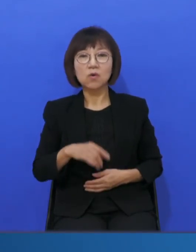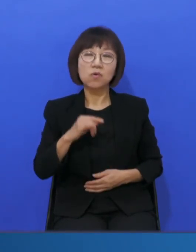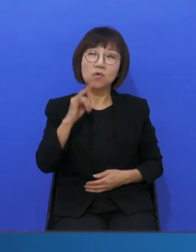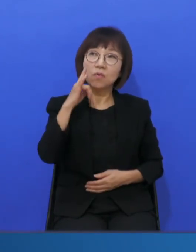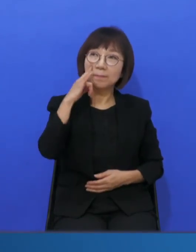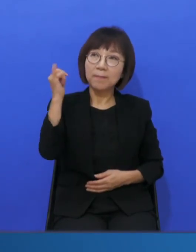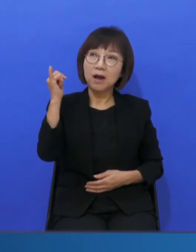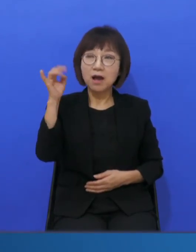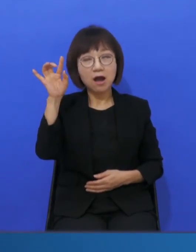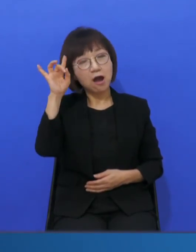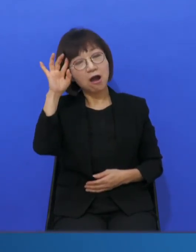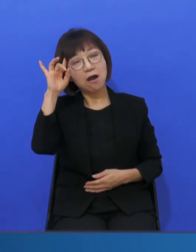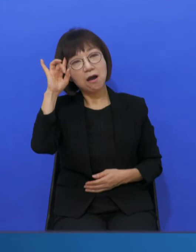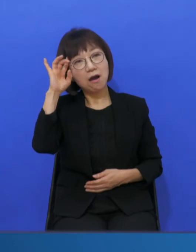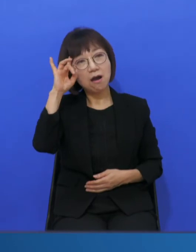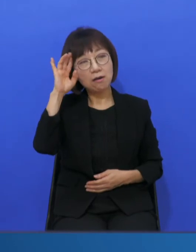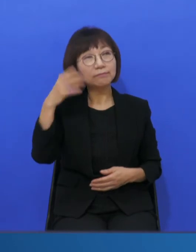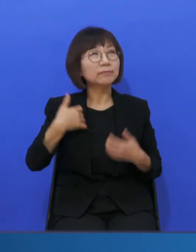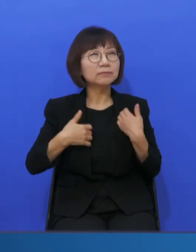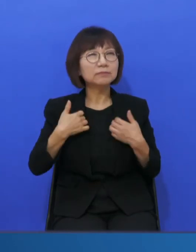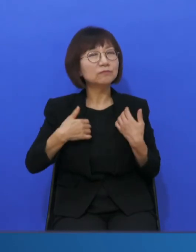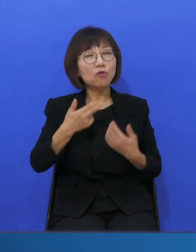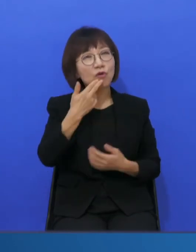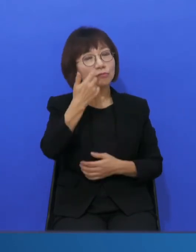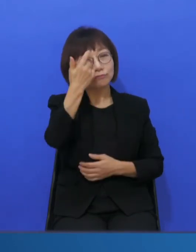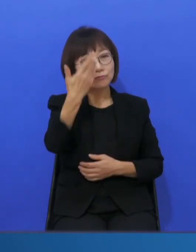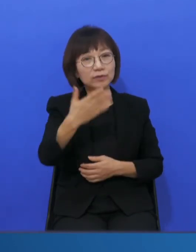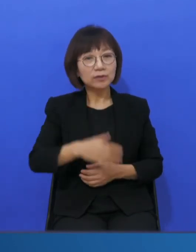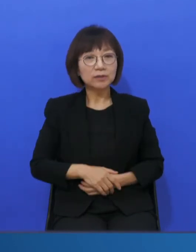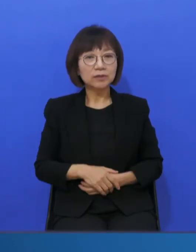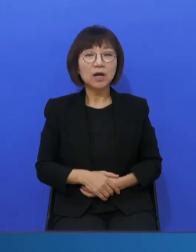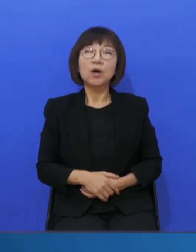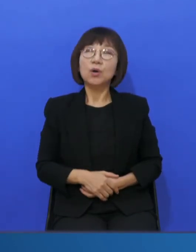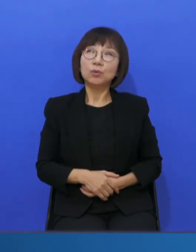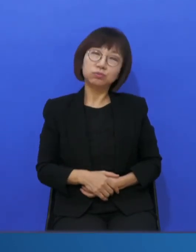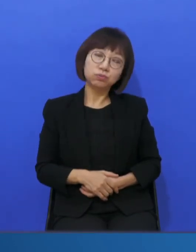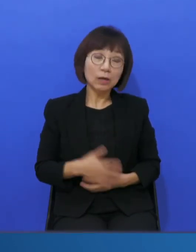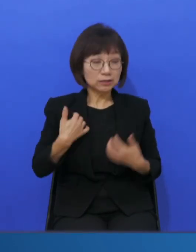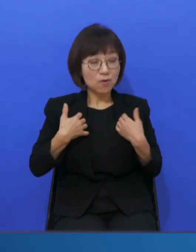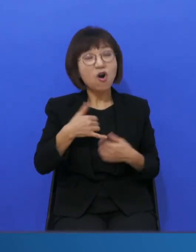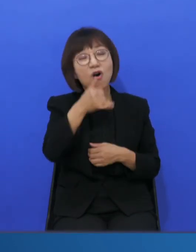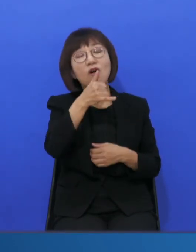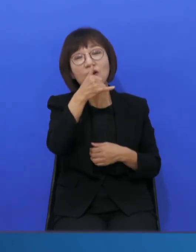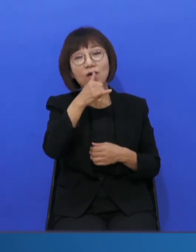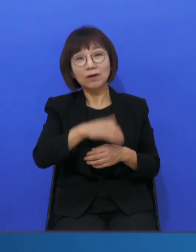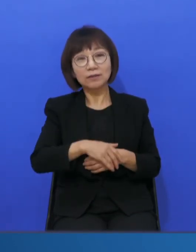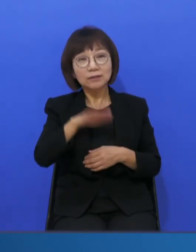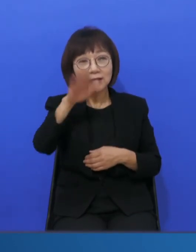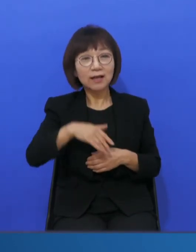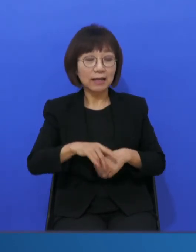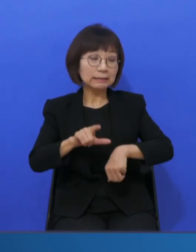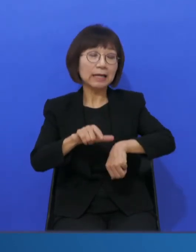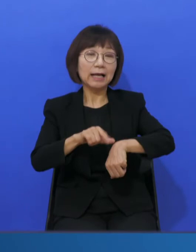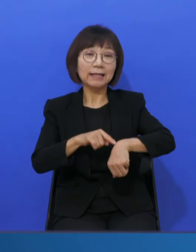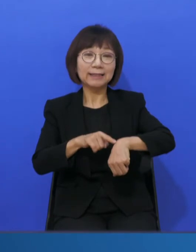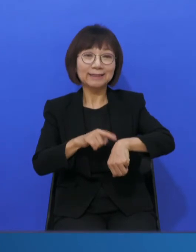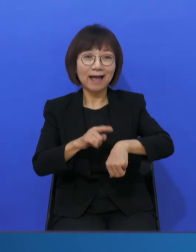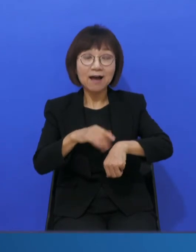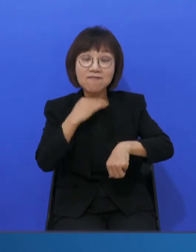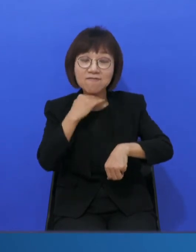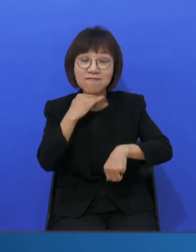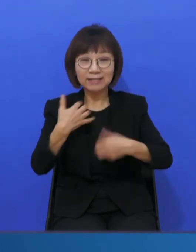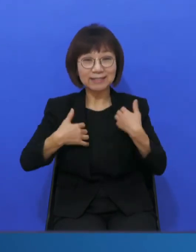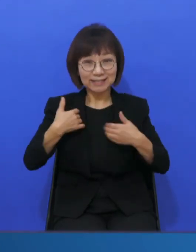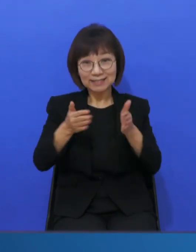엄마, 너무 심심해. 뭐 재밌는 거 없어? 아휴, 재밌는 게 왜 없겠니? 아이고, 시간이 다 됐네.